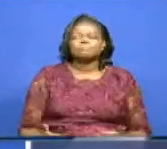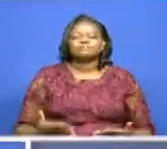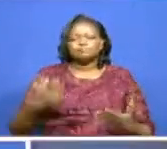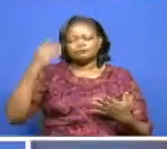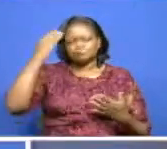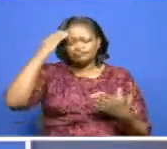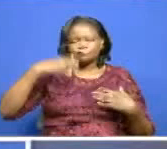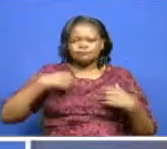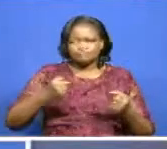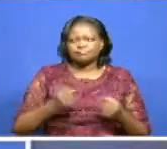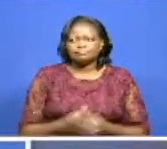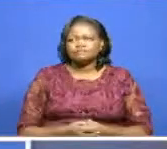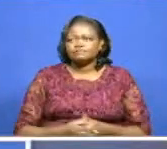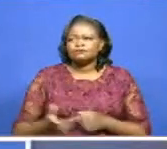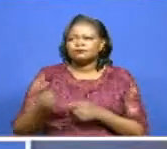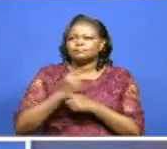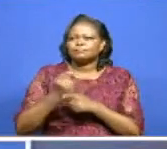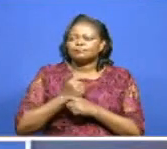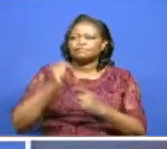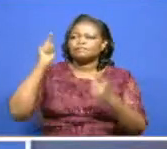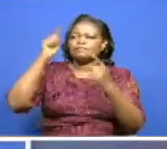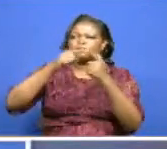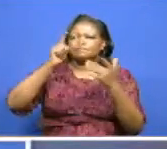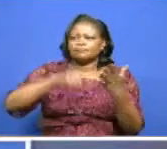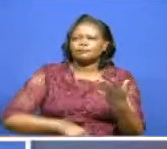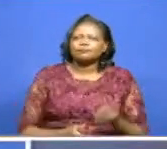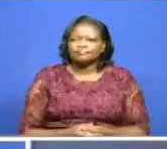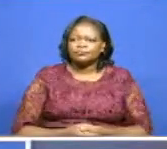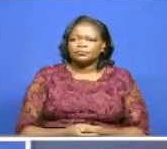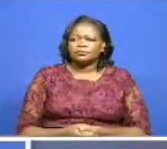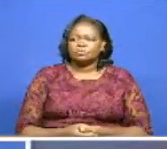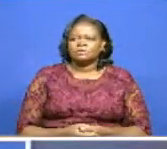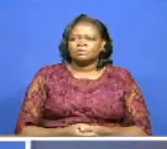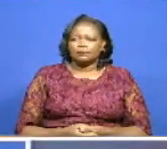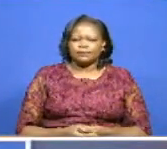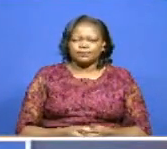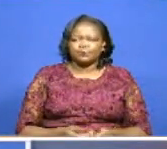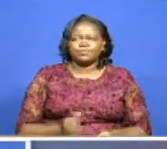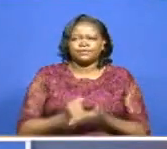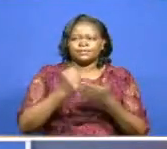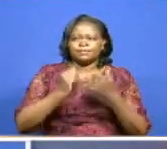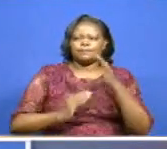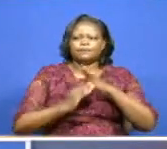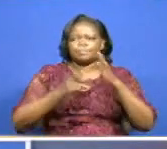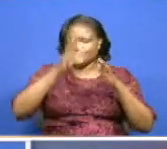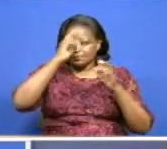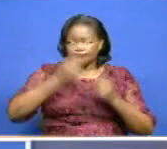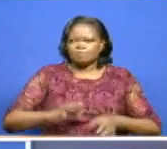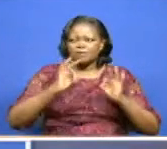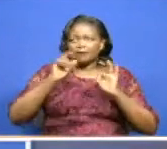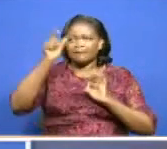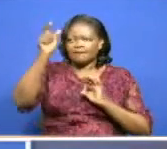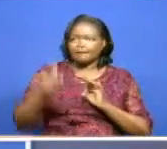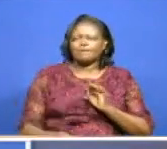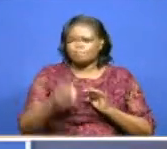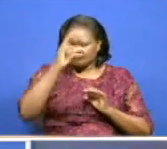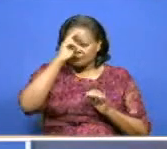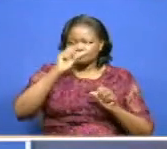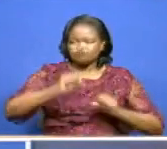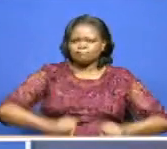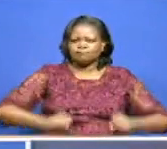kiakili. Training is geared towards equipping senior police officers. Those are regional police